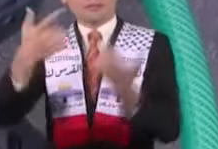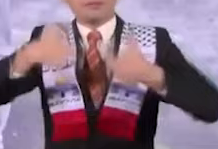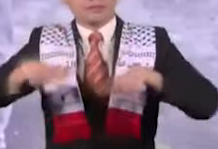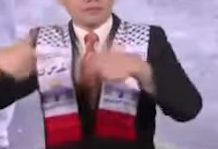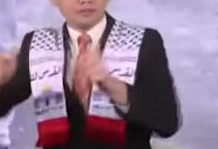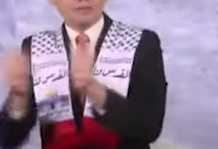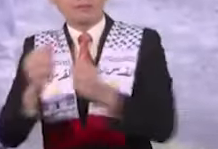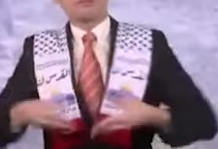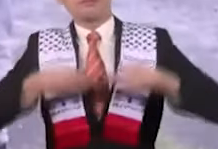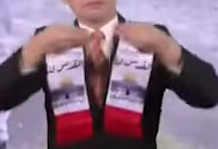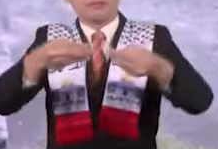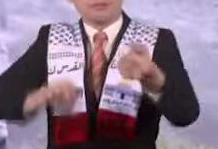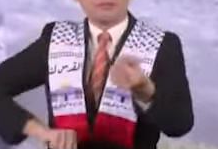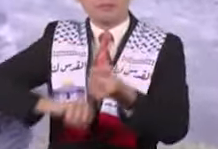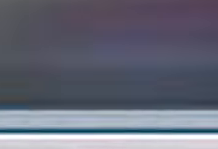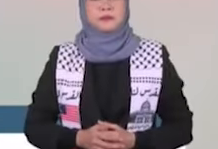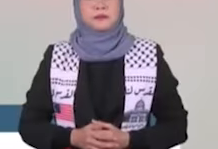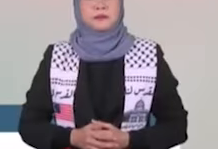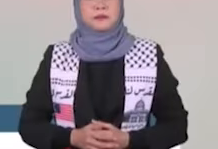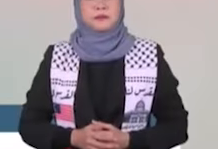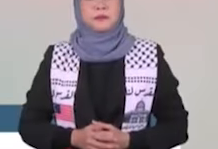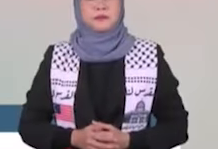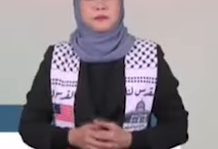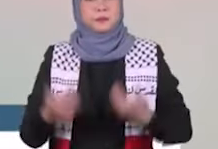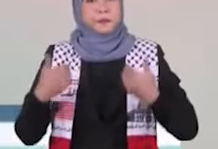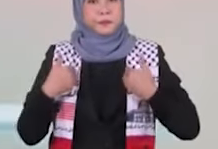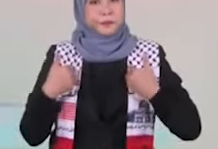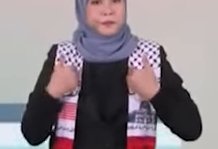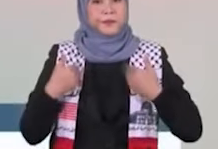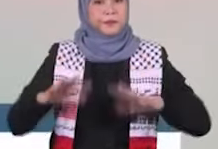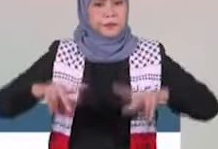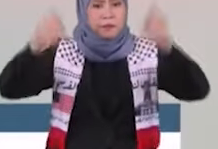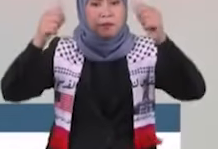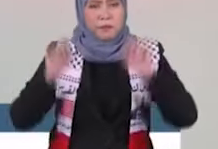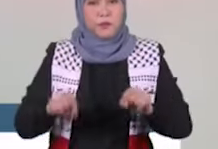aduan berkaitan masalah bekalan air. Dengan adanya pelarasan tarif ini akan